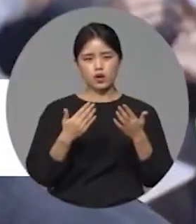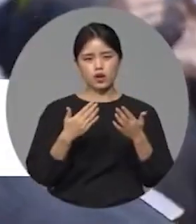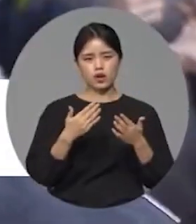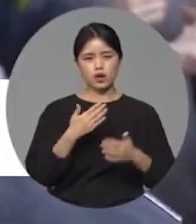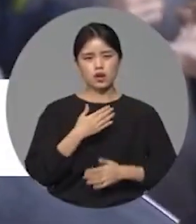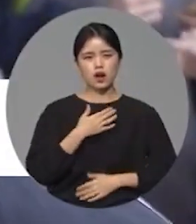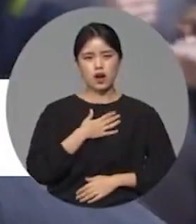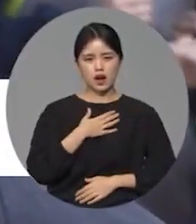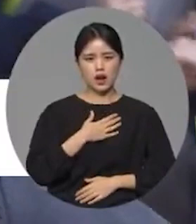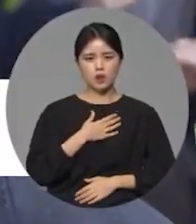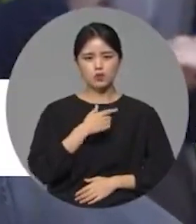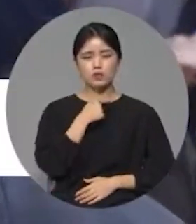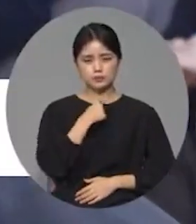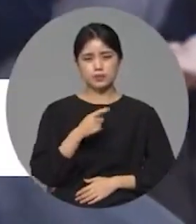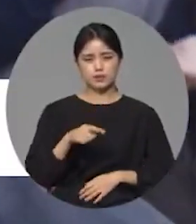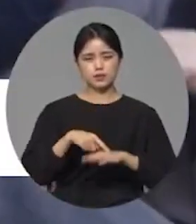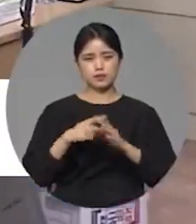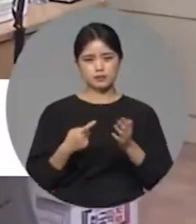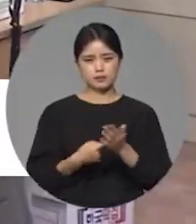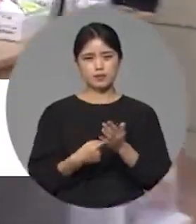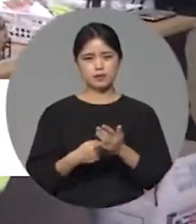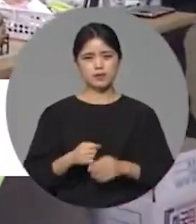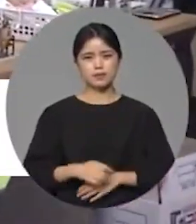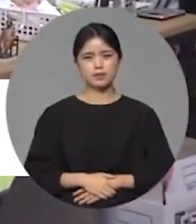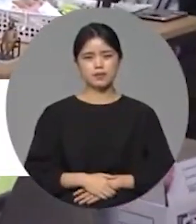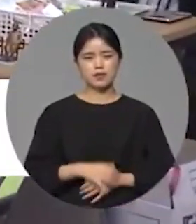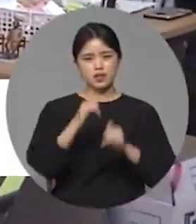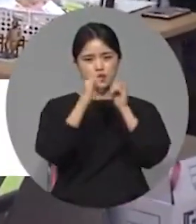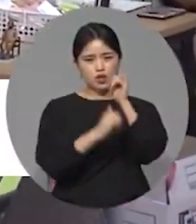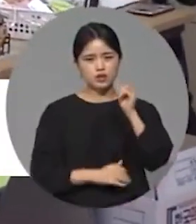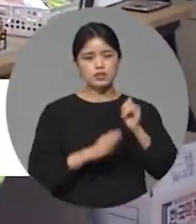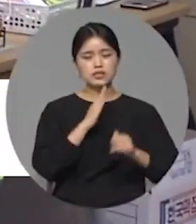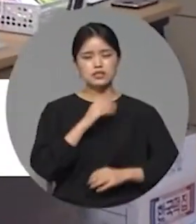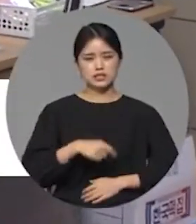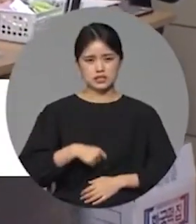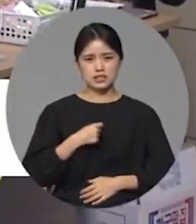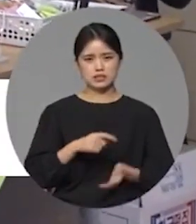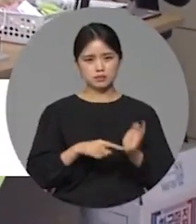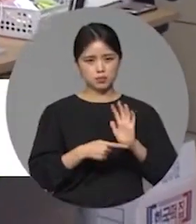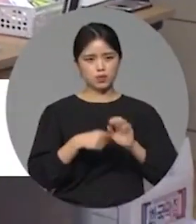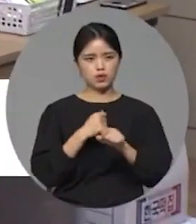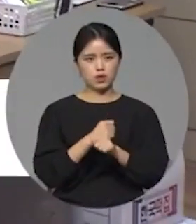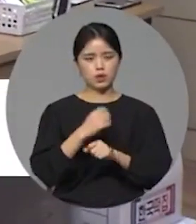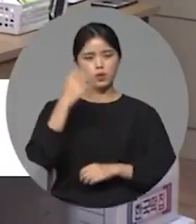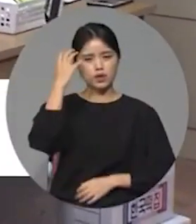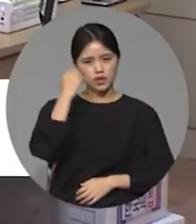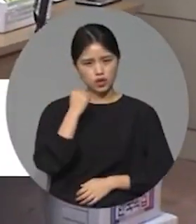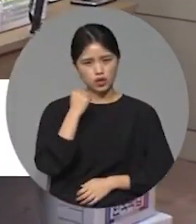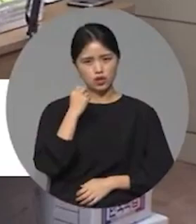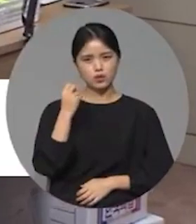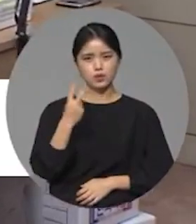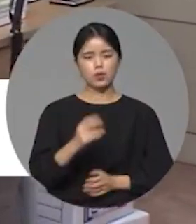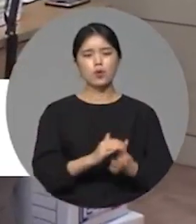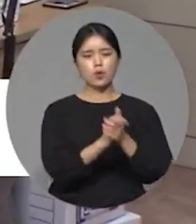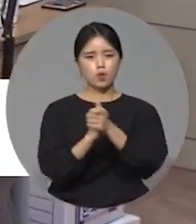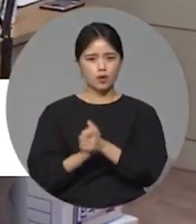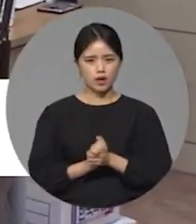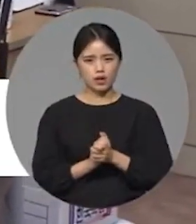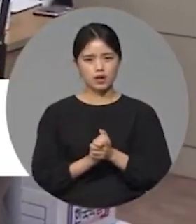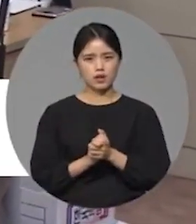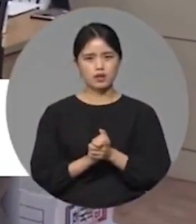알아보자 좀 하는 마음이 있으셨으면 역사의 진실하고요, 기억하는 거하고요, 화해하는